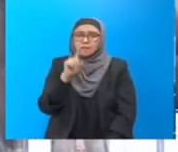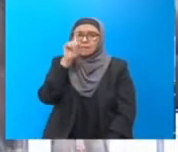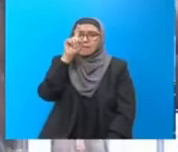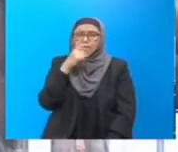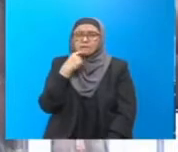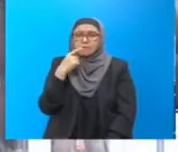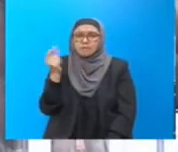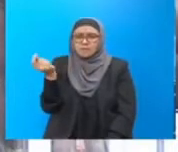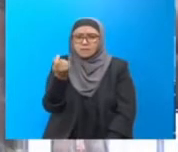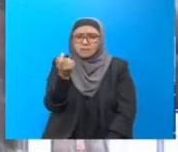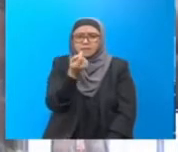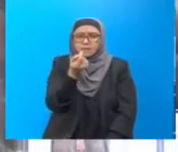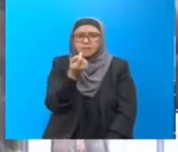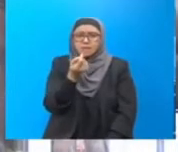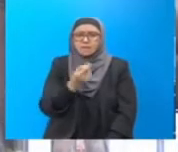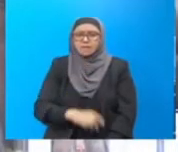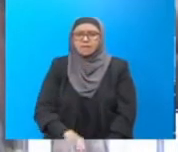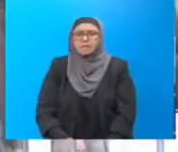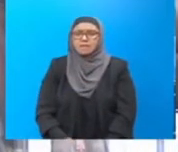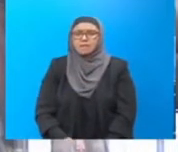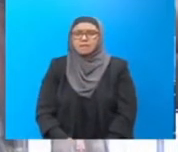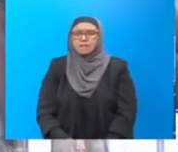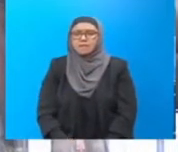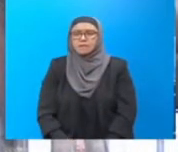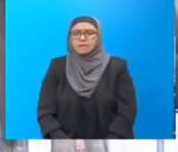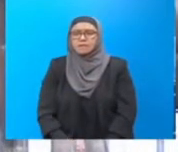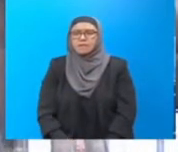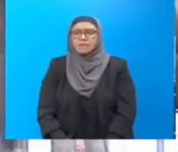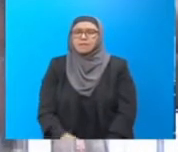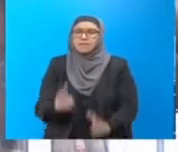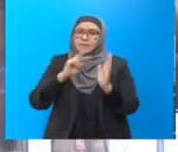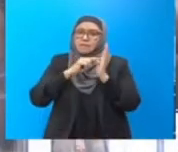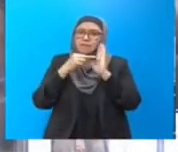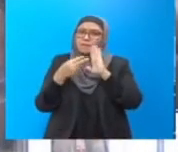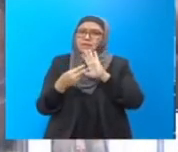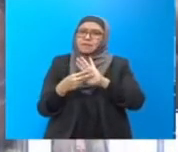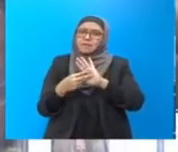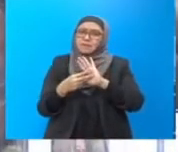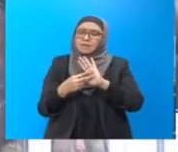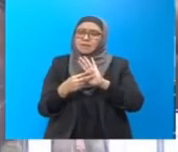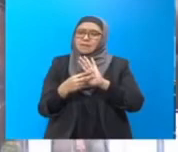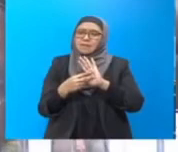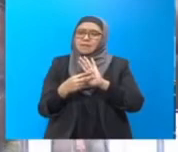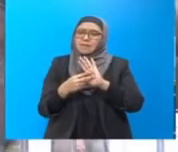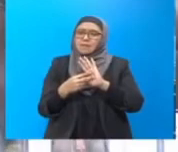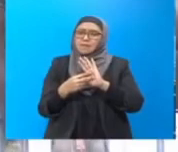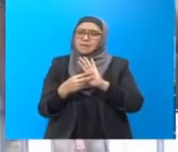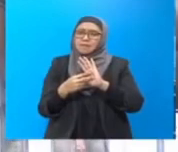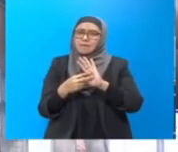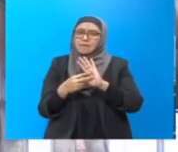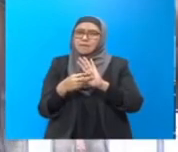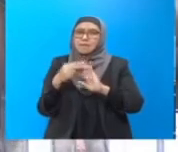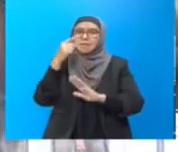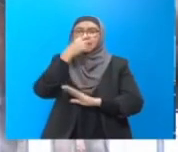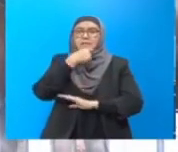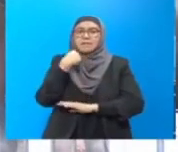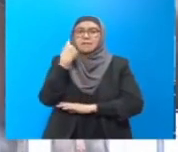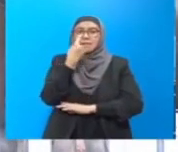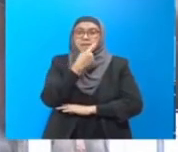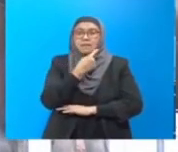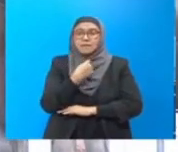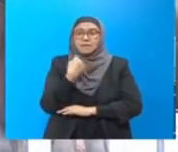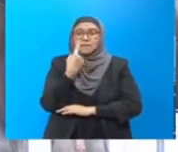wamayatakilaha jalur Muksin yang bermaksud barangsiapa